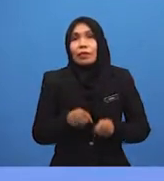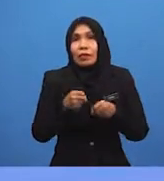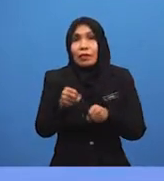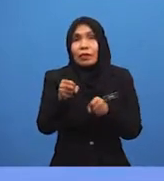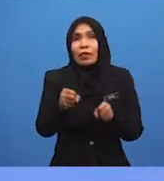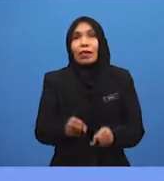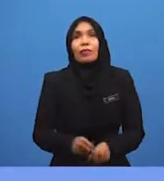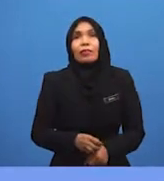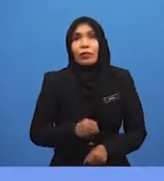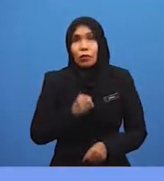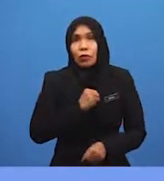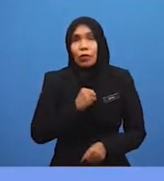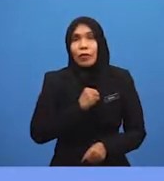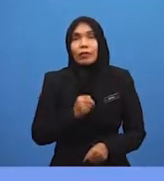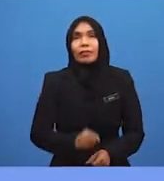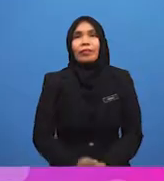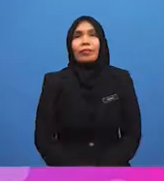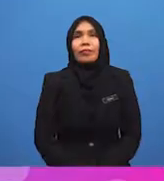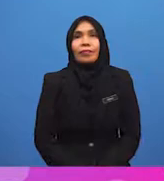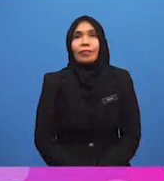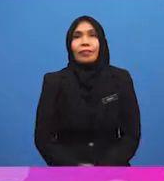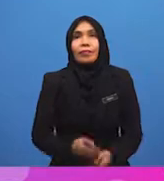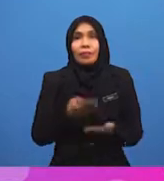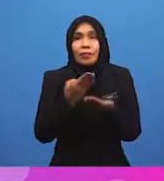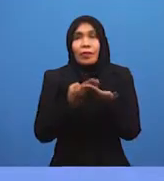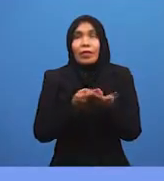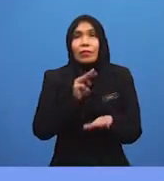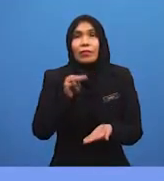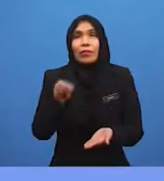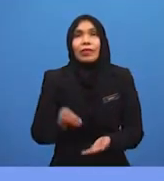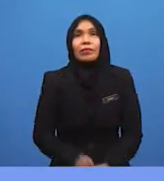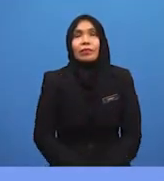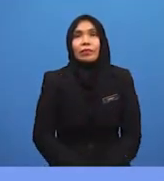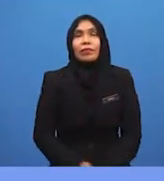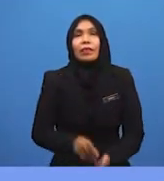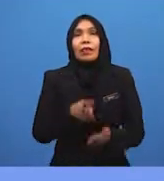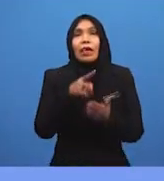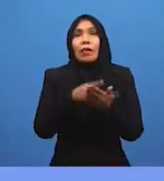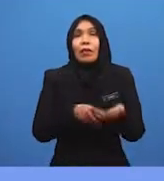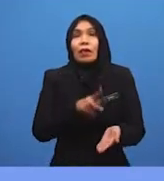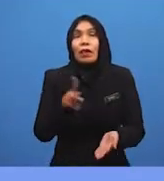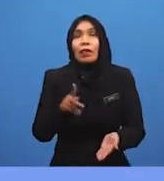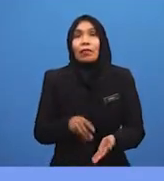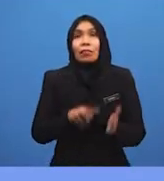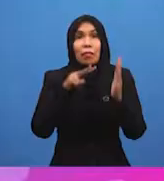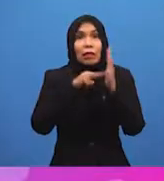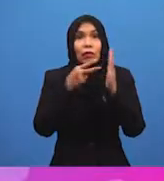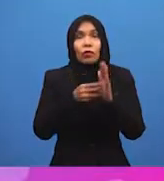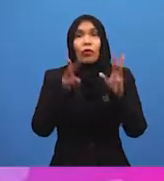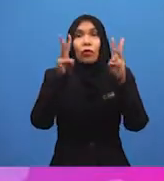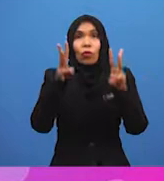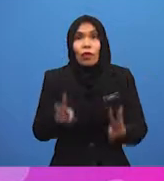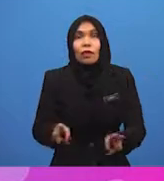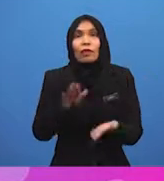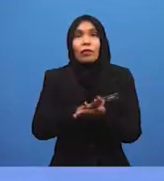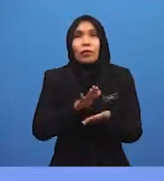berbudi pekerti mulia. Baik, murid-murid, apakah maksud warga sekolah? Warga